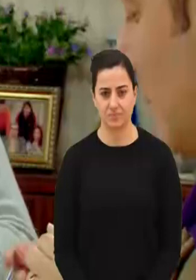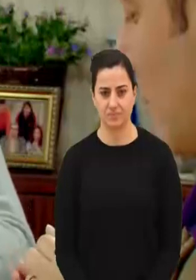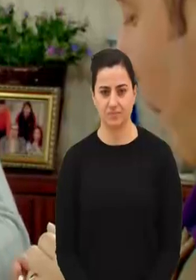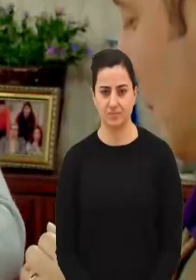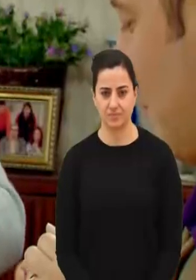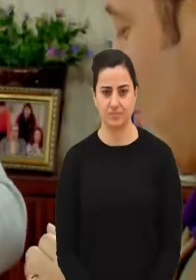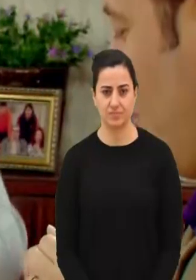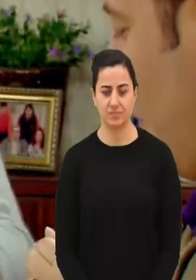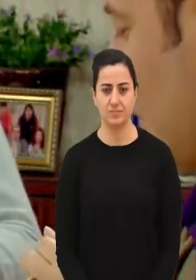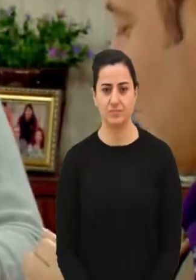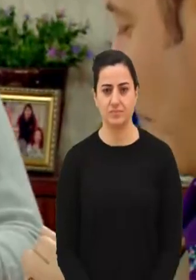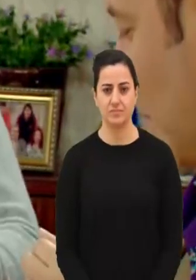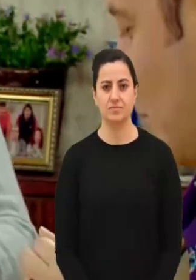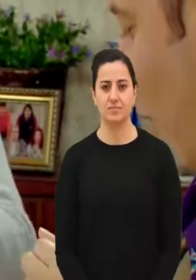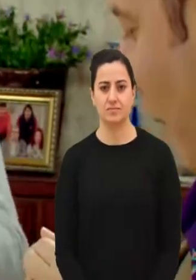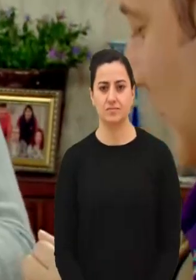güzelce.